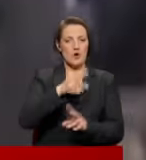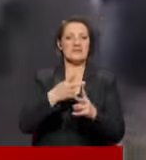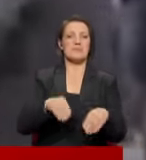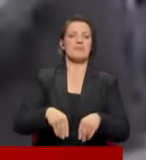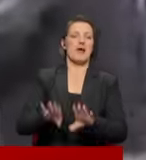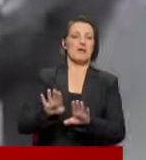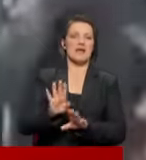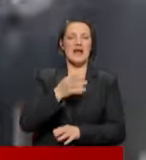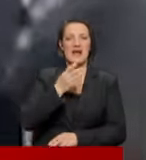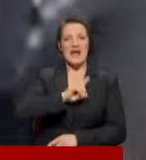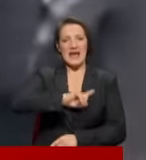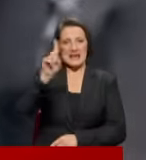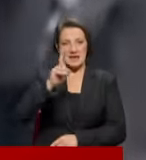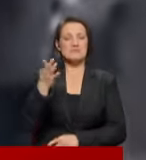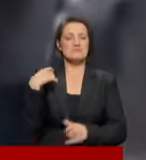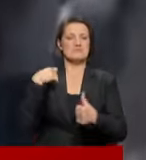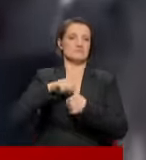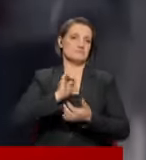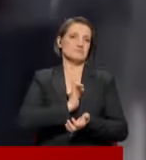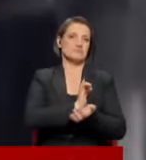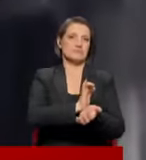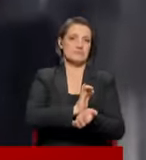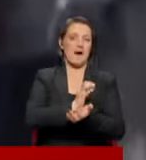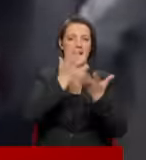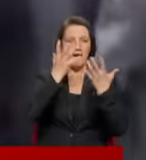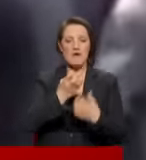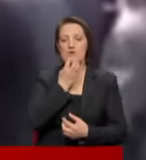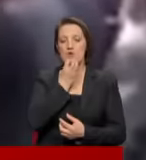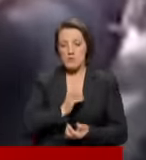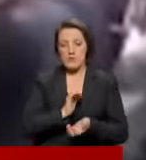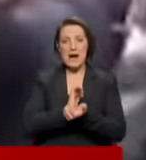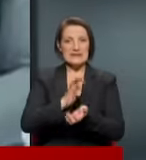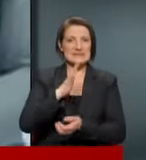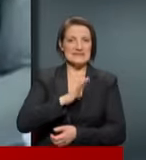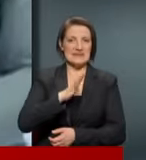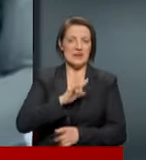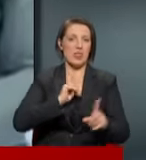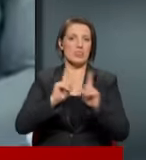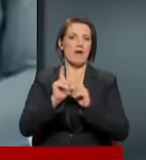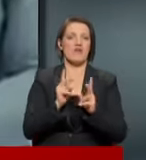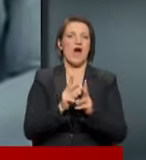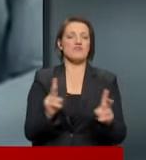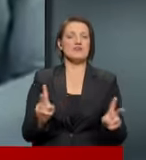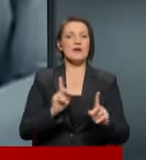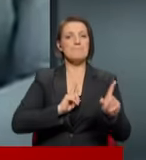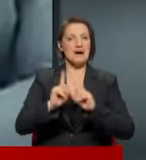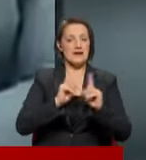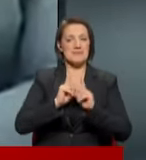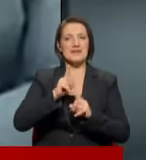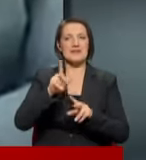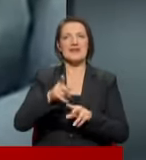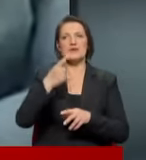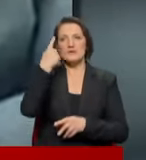serbest kaldı. İtiraz üzerine tutuklandı. Ağırlaştırılmış müebbet hapis sistemiyle dava açıldı. Duruşmada